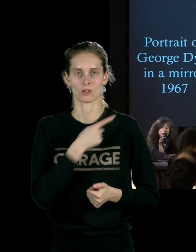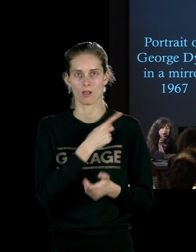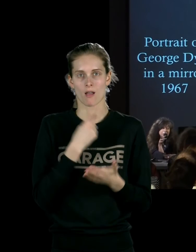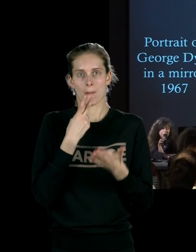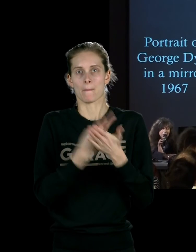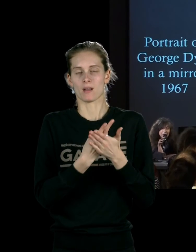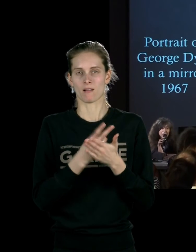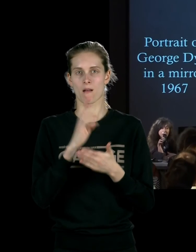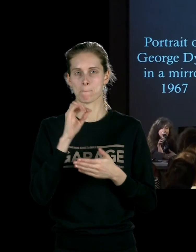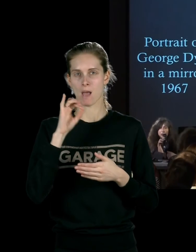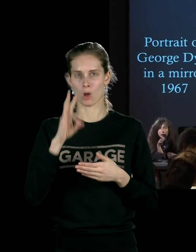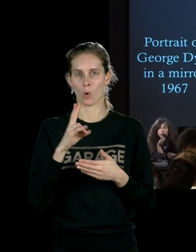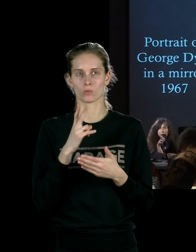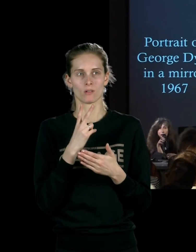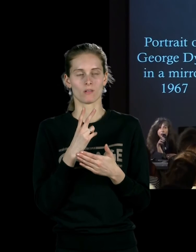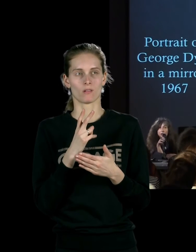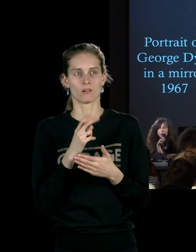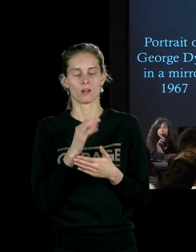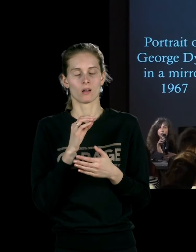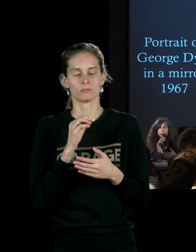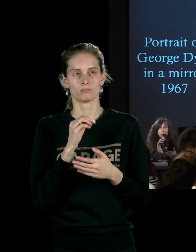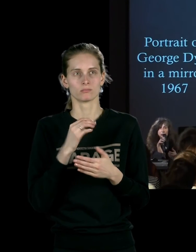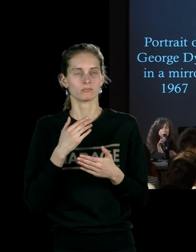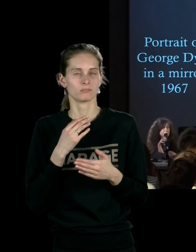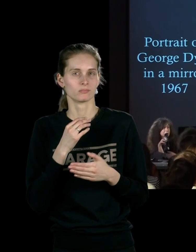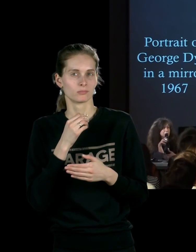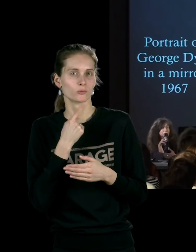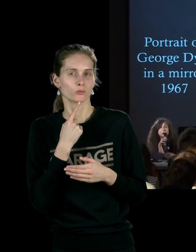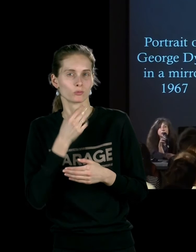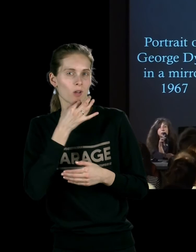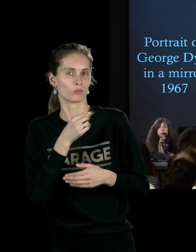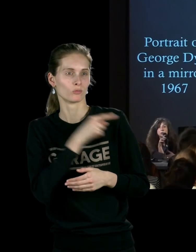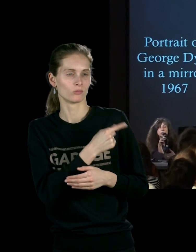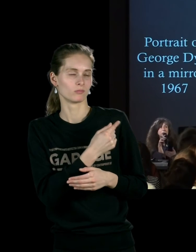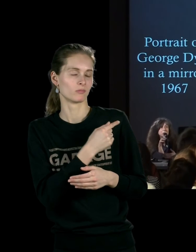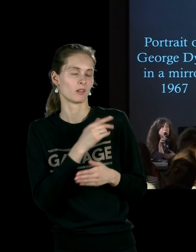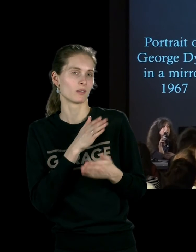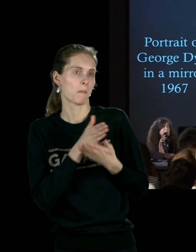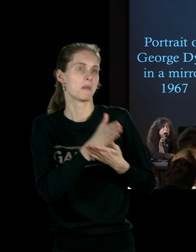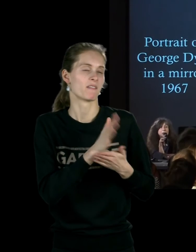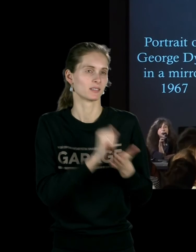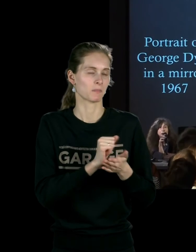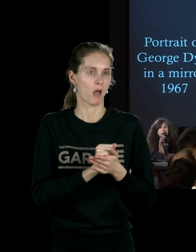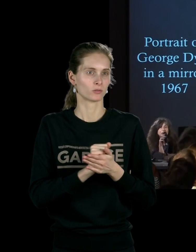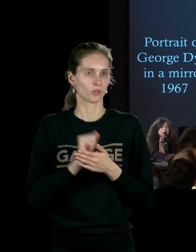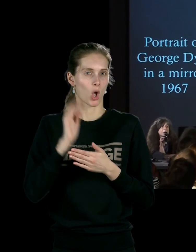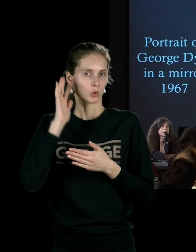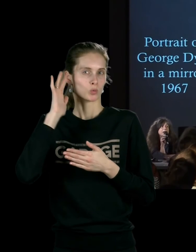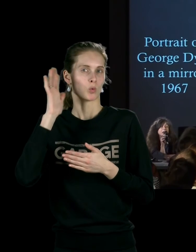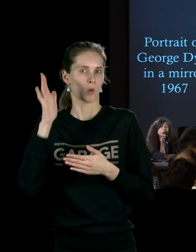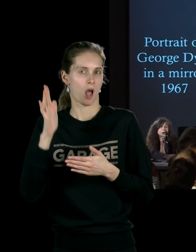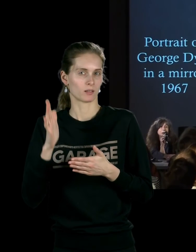Бэкон трудно отнести к сюрреалистам, хотя у него был, как я уже говорила, был интерес большой к